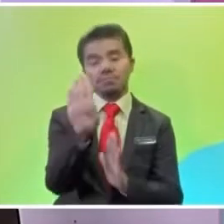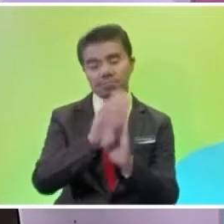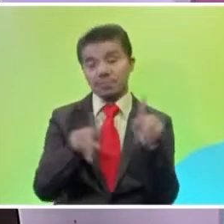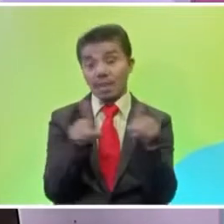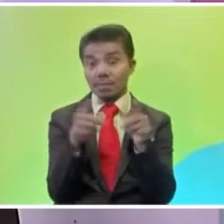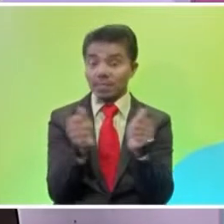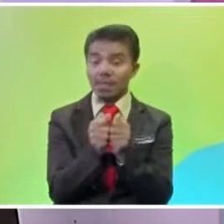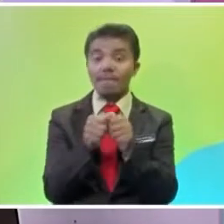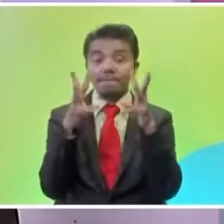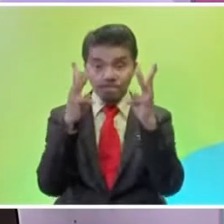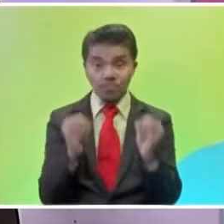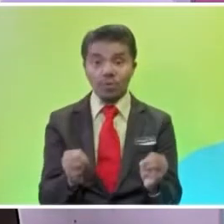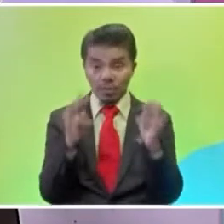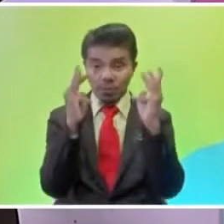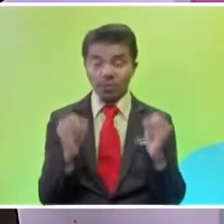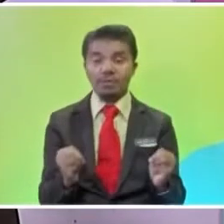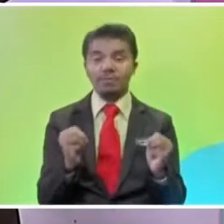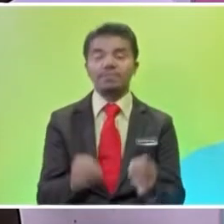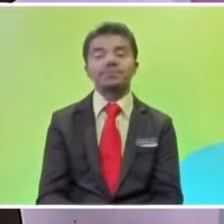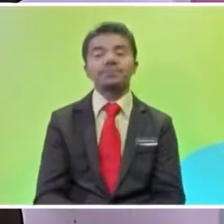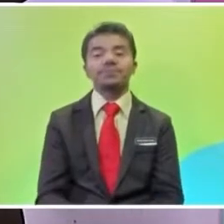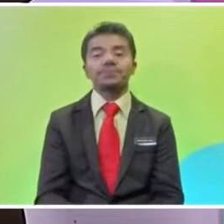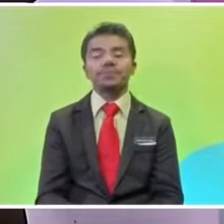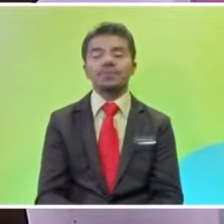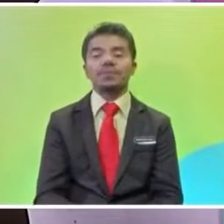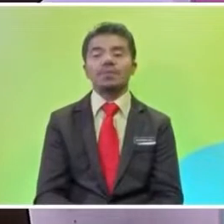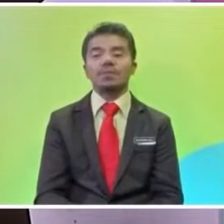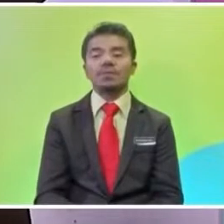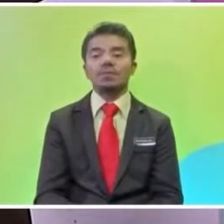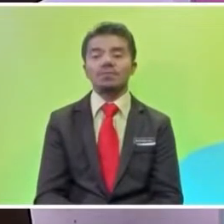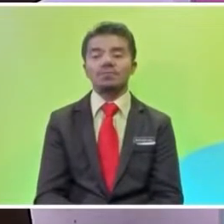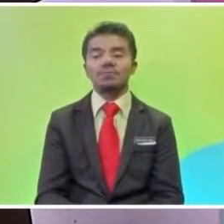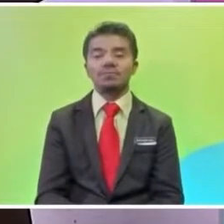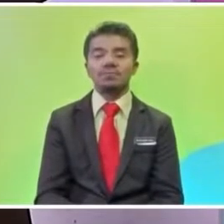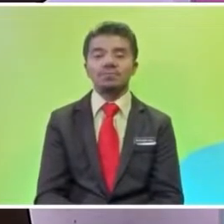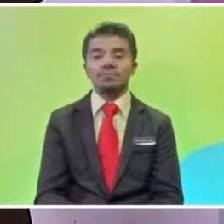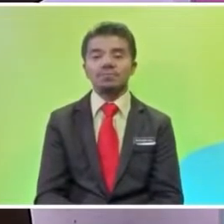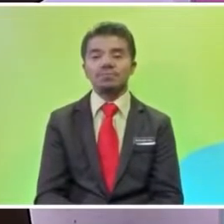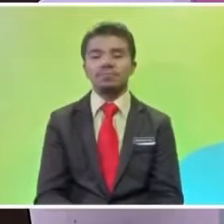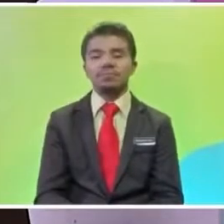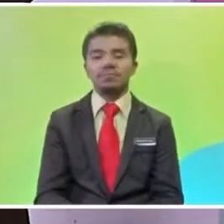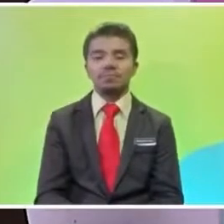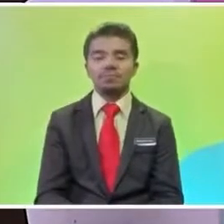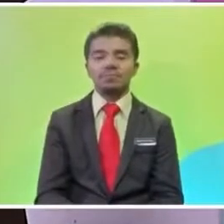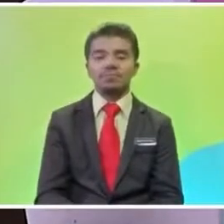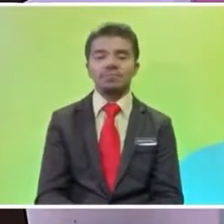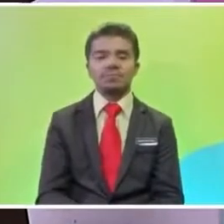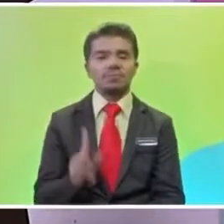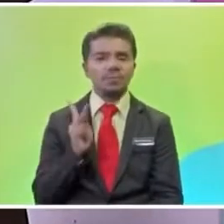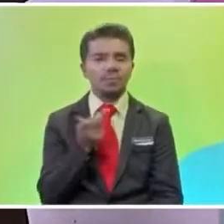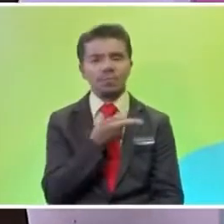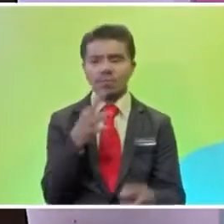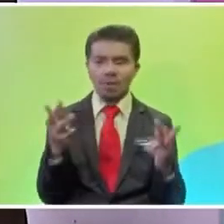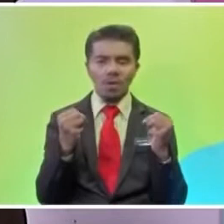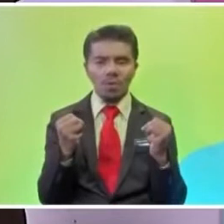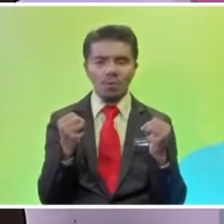bukan hanya melihat kepada semata-mata Oke Enggak mencapai 1 atau TV dua TV tiga empat lima